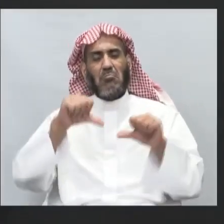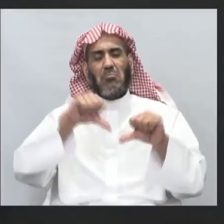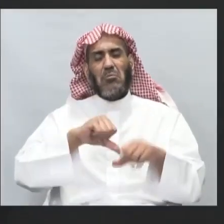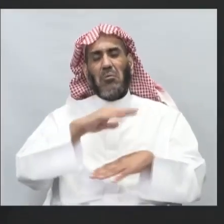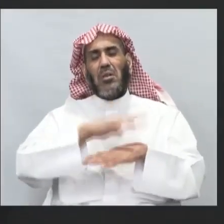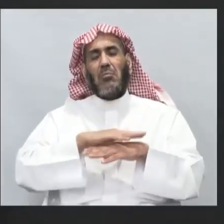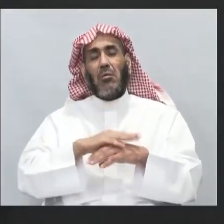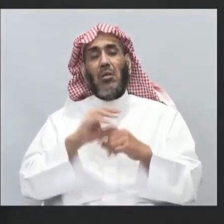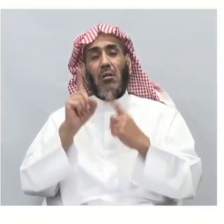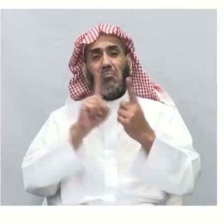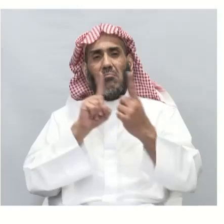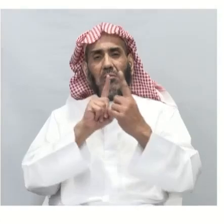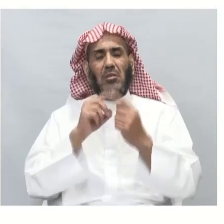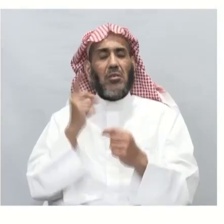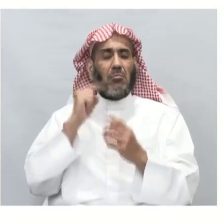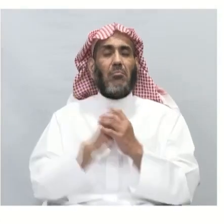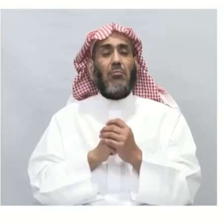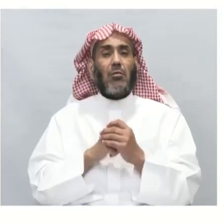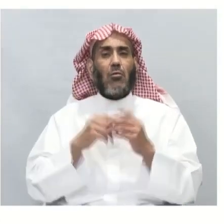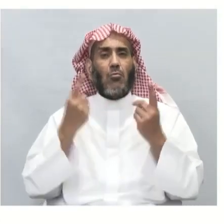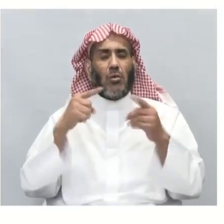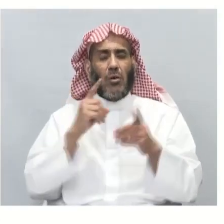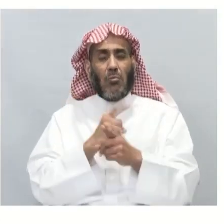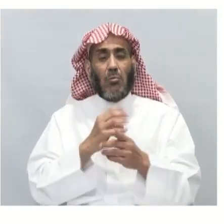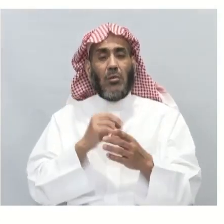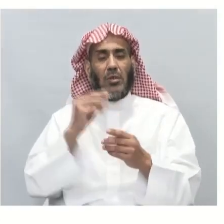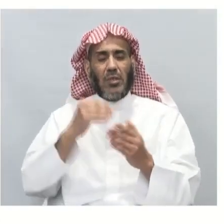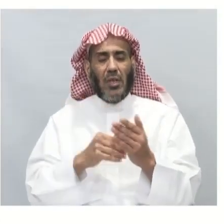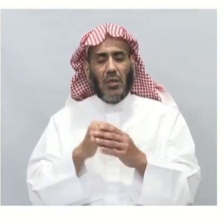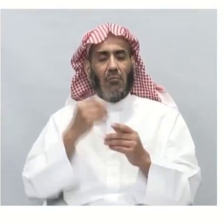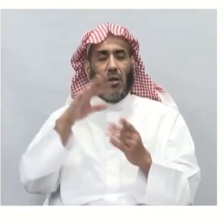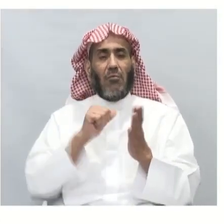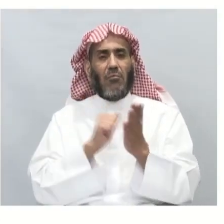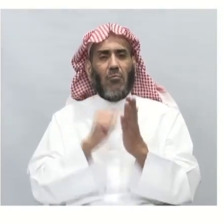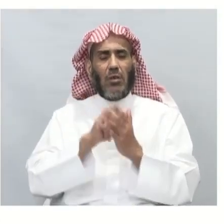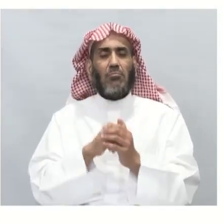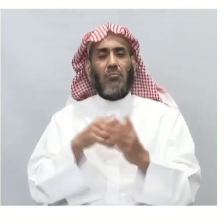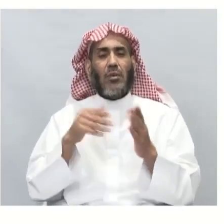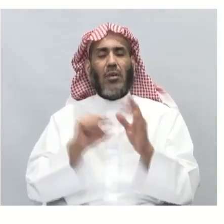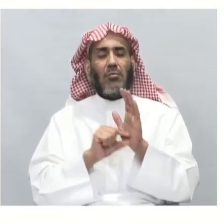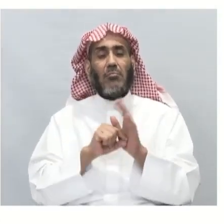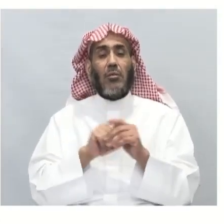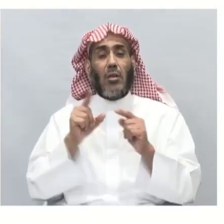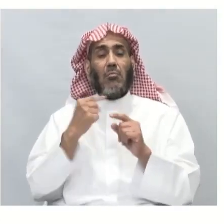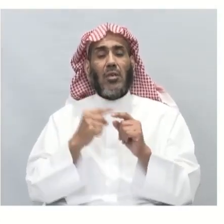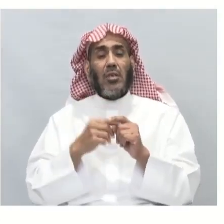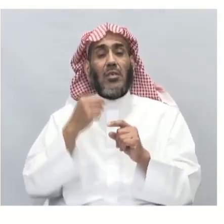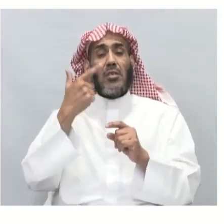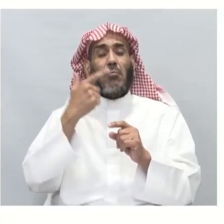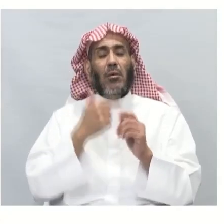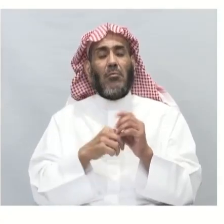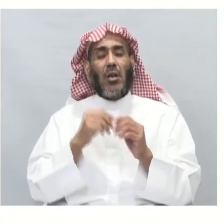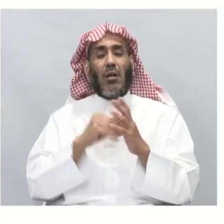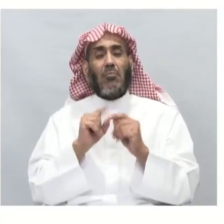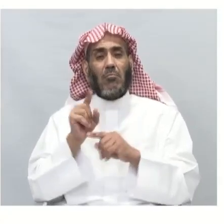الادب اثناء اثناء الاستماع واترك لك التعليق في الفقره الاخيره وحظ انه طلب سبعه على